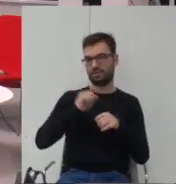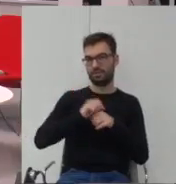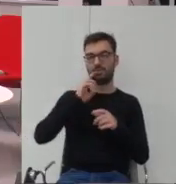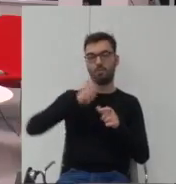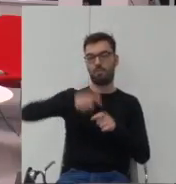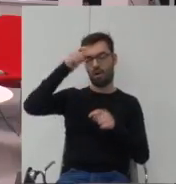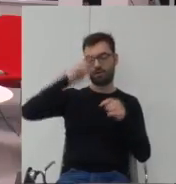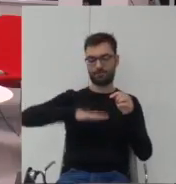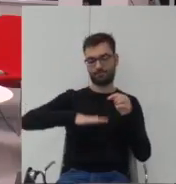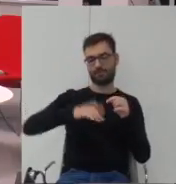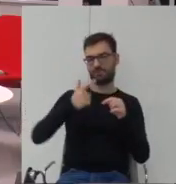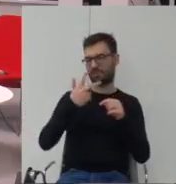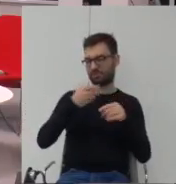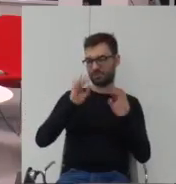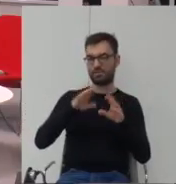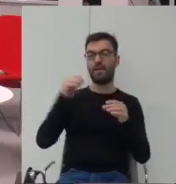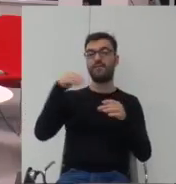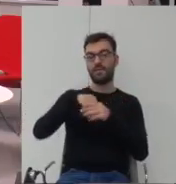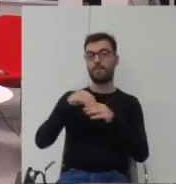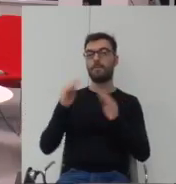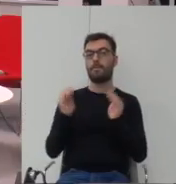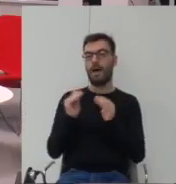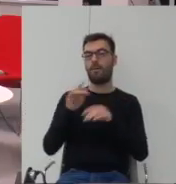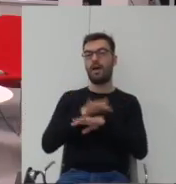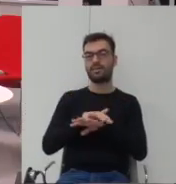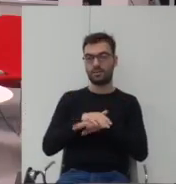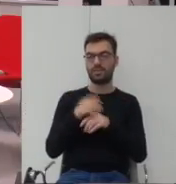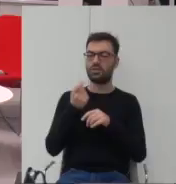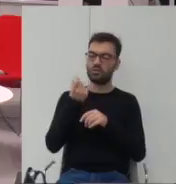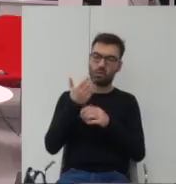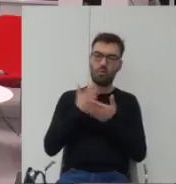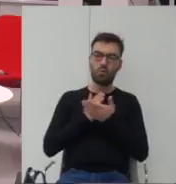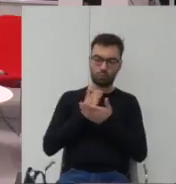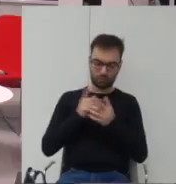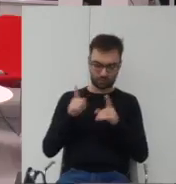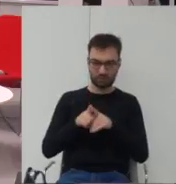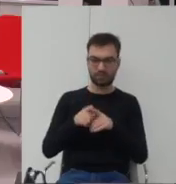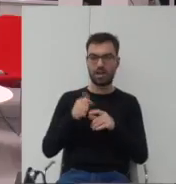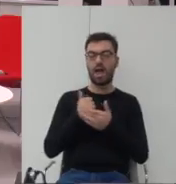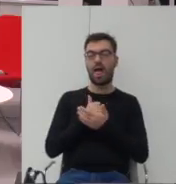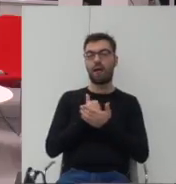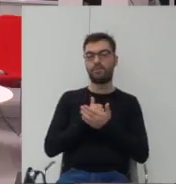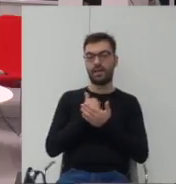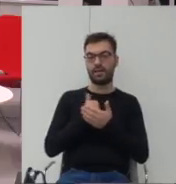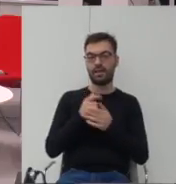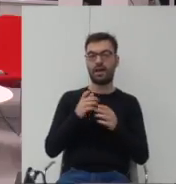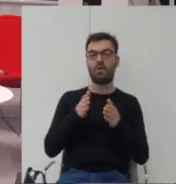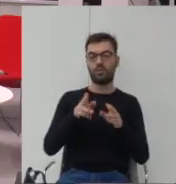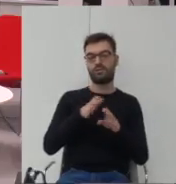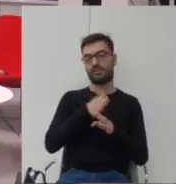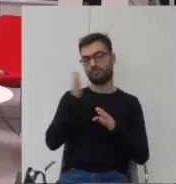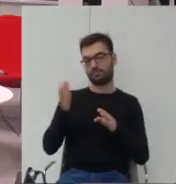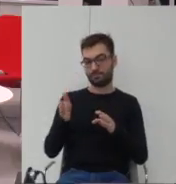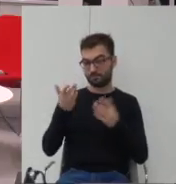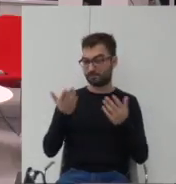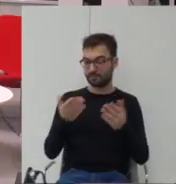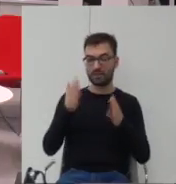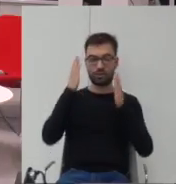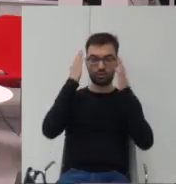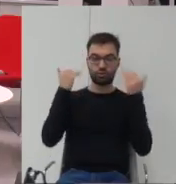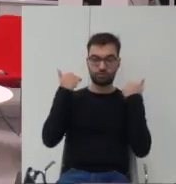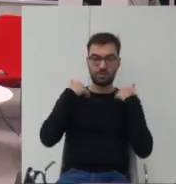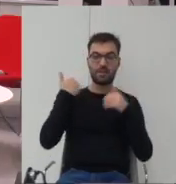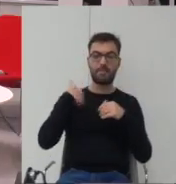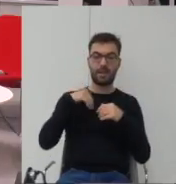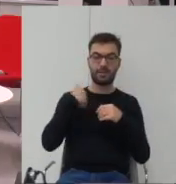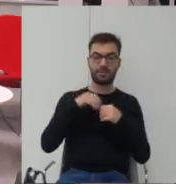2 lub 3, łącznie z małą restauracją i drobnymi usługami. Apteka po przeciwległej stronie ulicy,